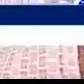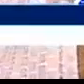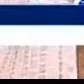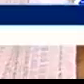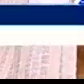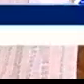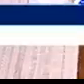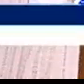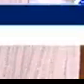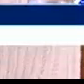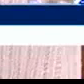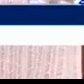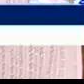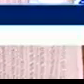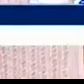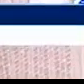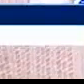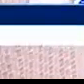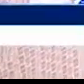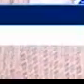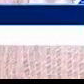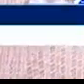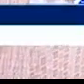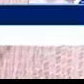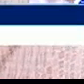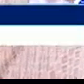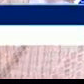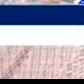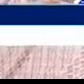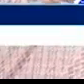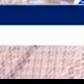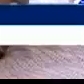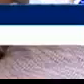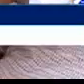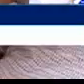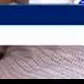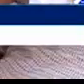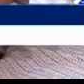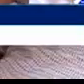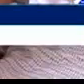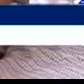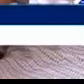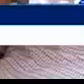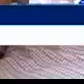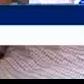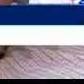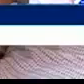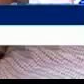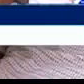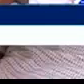în familie, nu beneficiază de niciun ajutor social. Nu primesc nimic. Din ce? Pentru că au venit și au controlat, au văzut că